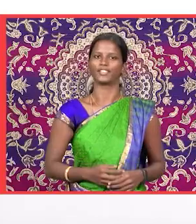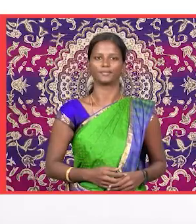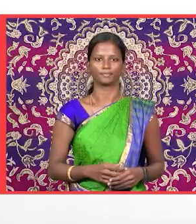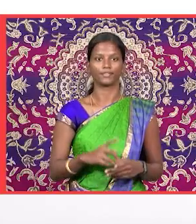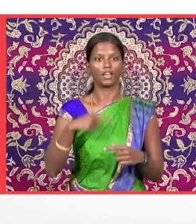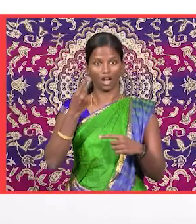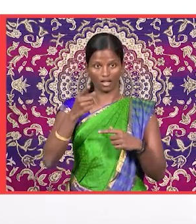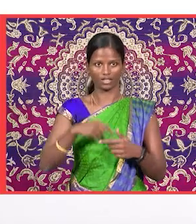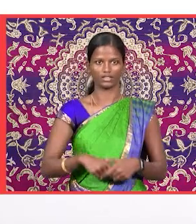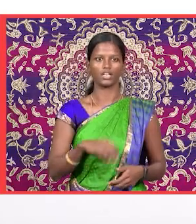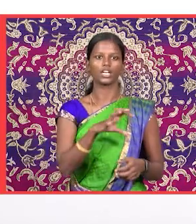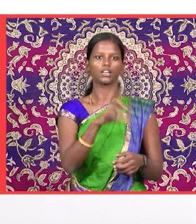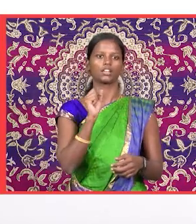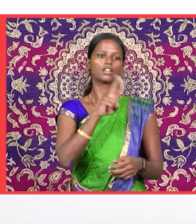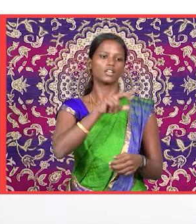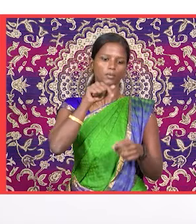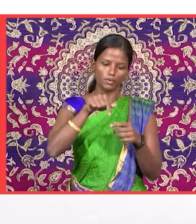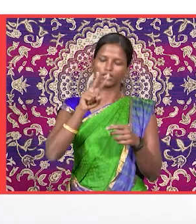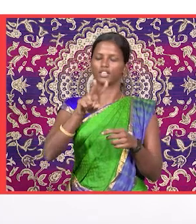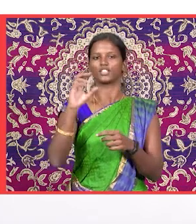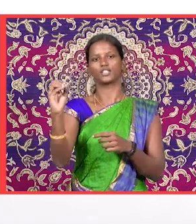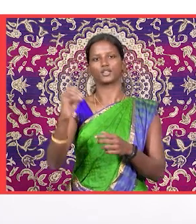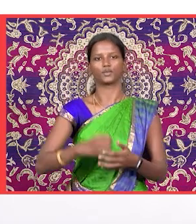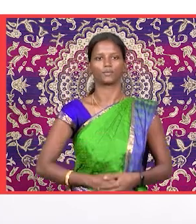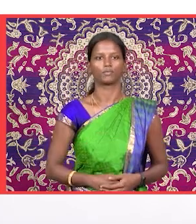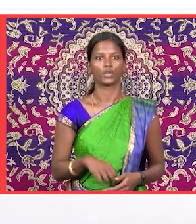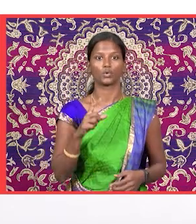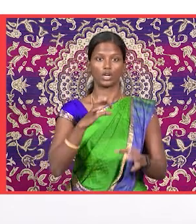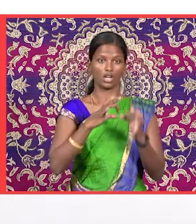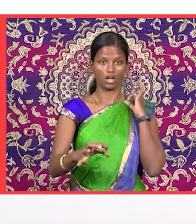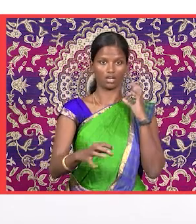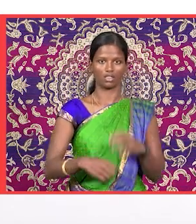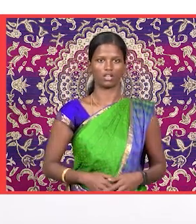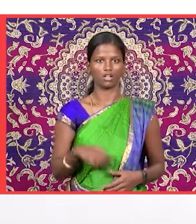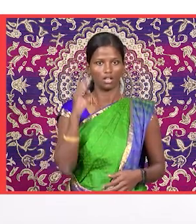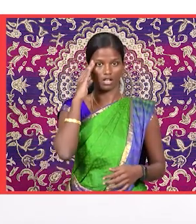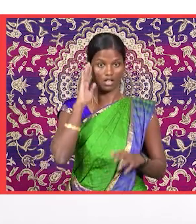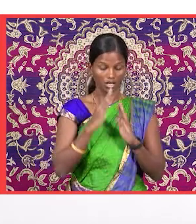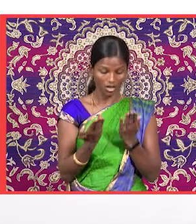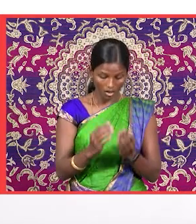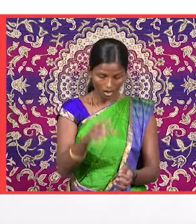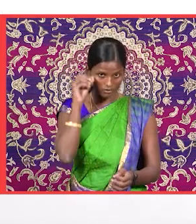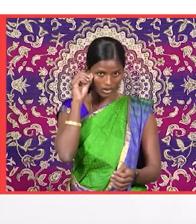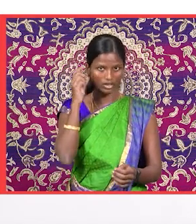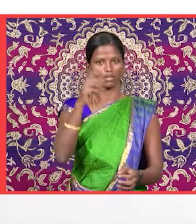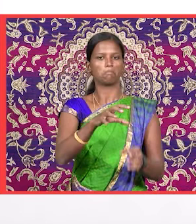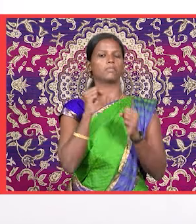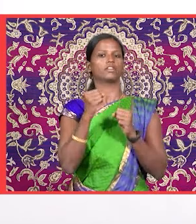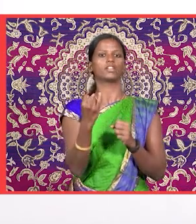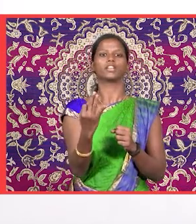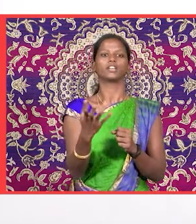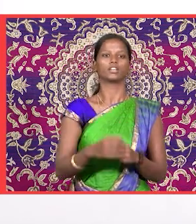அடுத்த கணக்கு எடுத்துக்காட்டு 2.20. ஒரு நகரத்தில் கல்வி அறிவு பெற்றவர்களின்